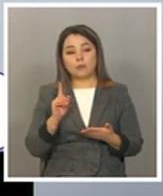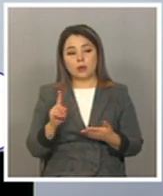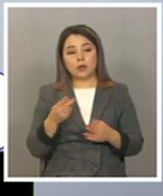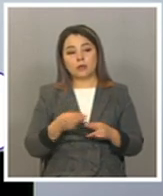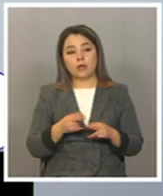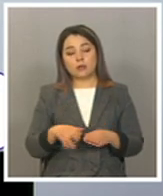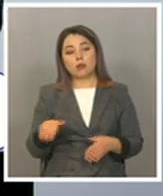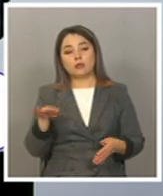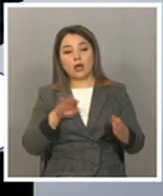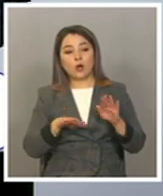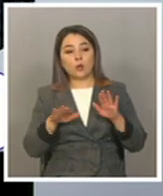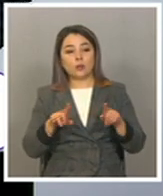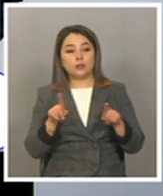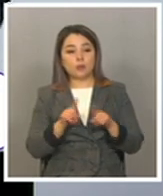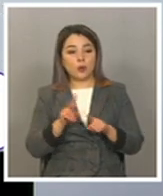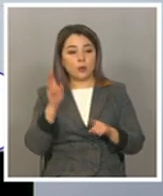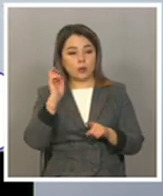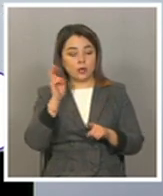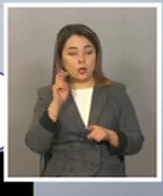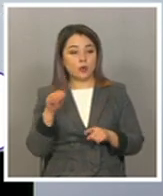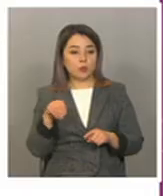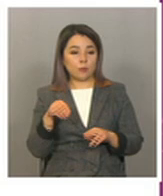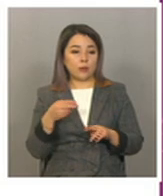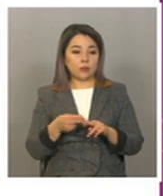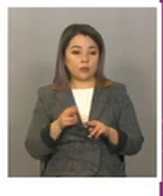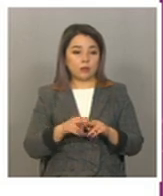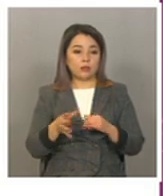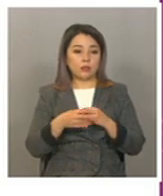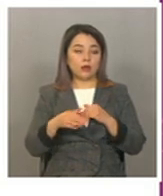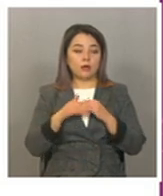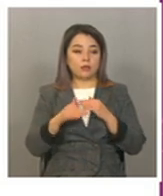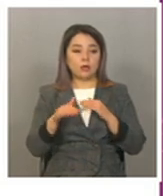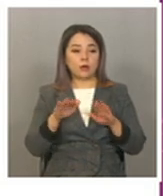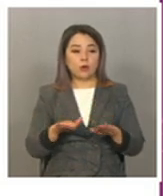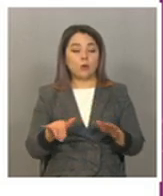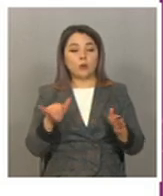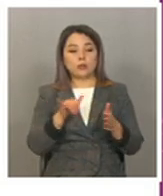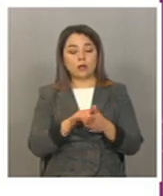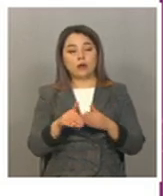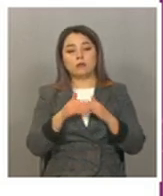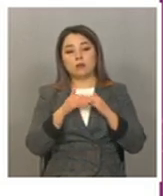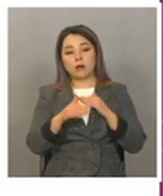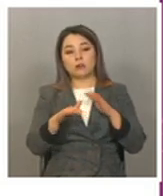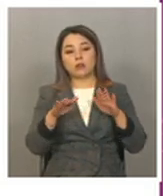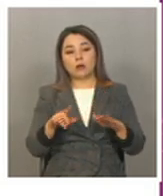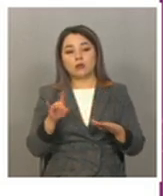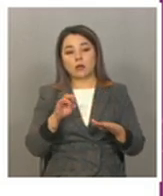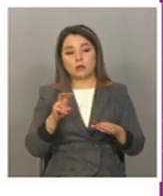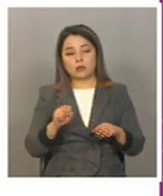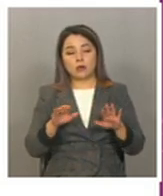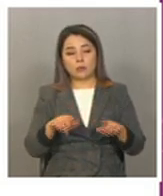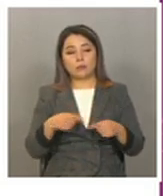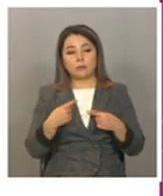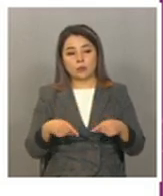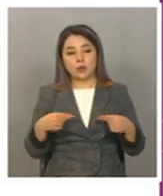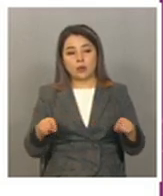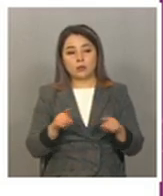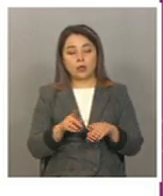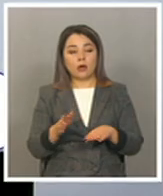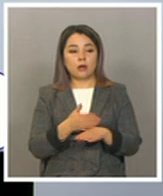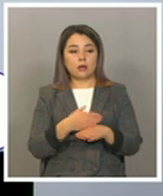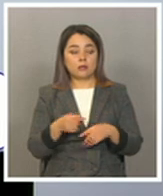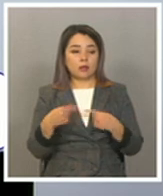қара топырақ жалпы ендік зоналық бағыттағы орналасқан дала зонасының қара топырағынан біршама айырмашылық жасайды. Өйткені бұл